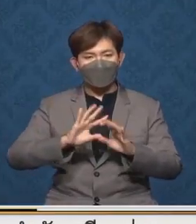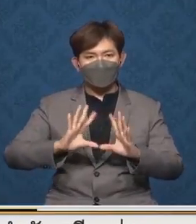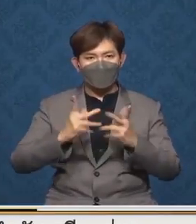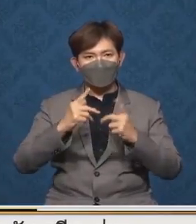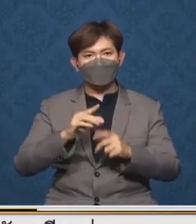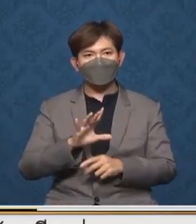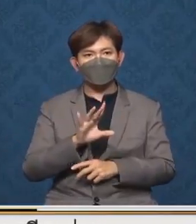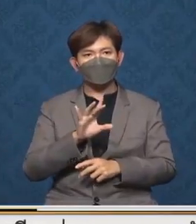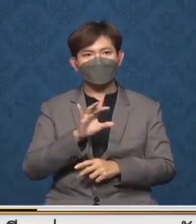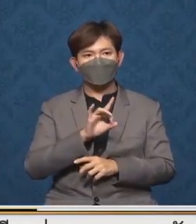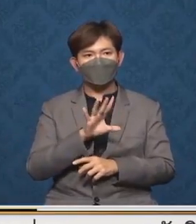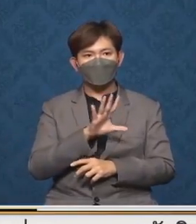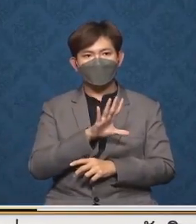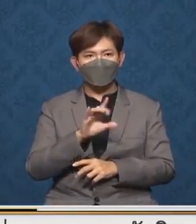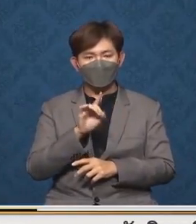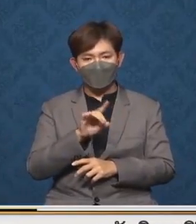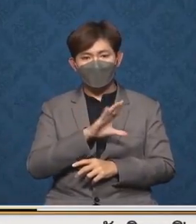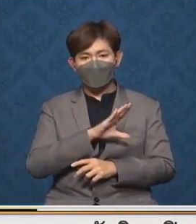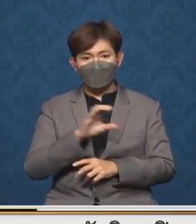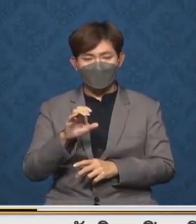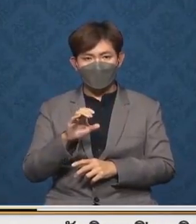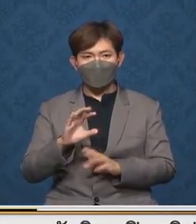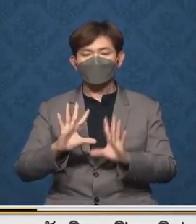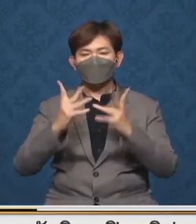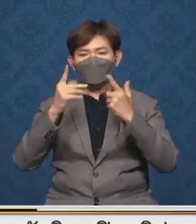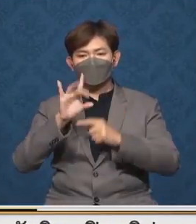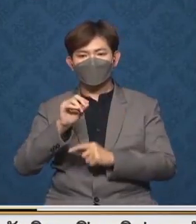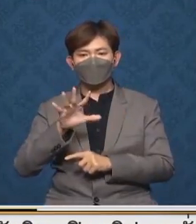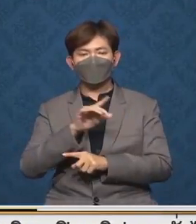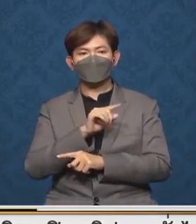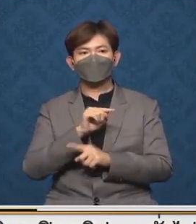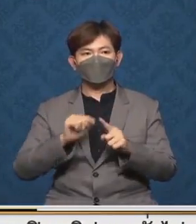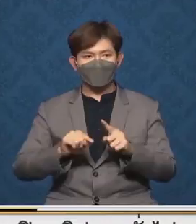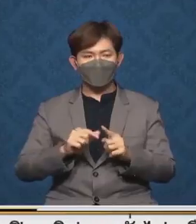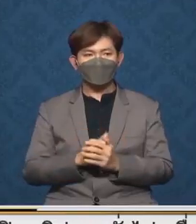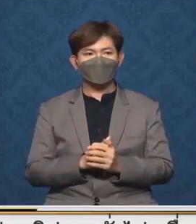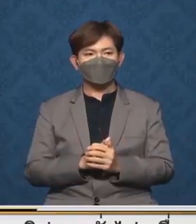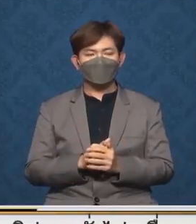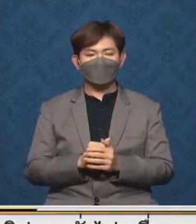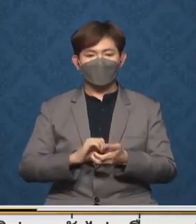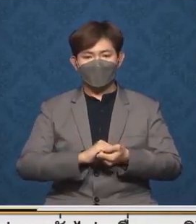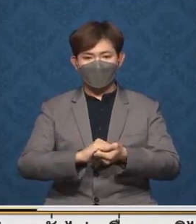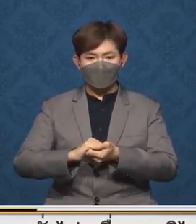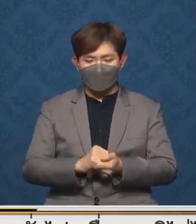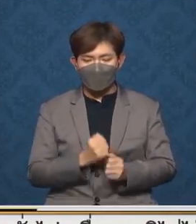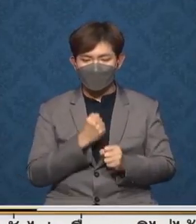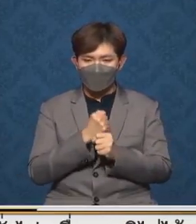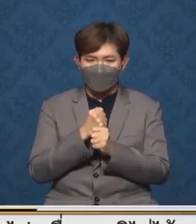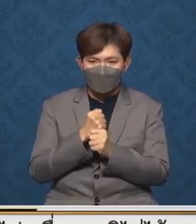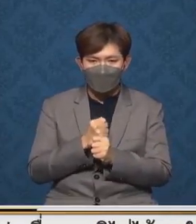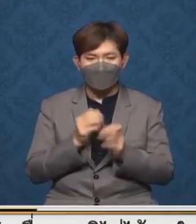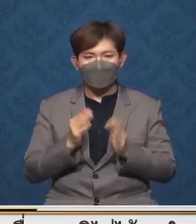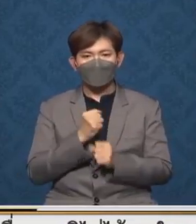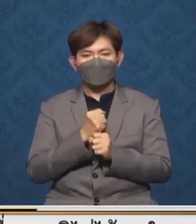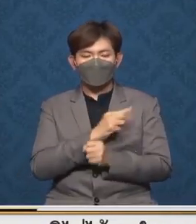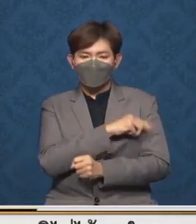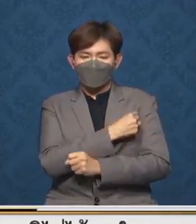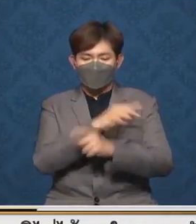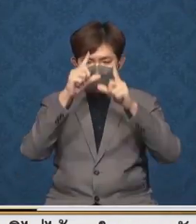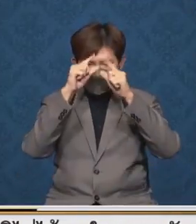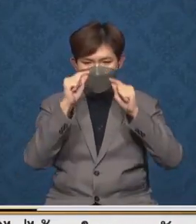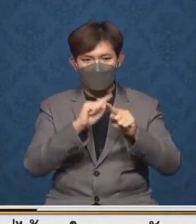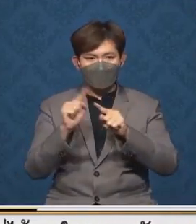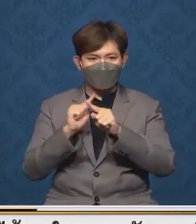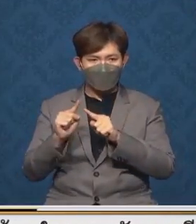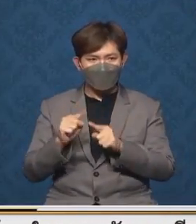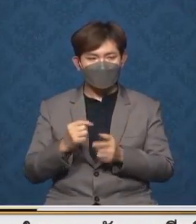นจาก100คนที่ป่วยทั้งนี้ก็ด้วยความเสียสละความร่วมมือนะครับความทุ่มเทของบุคลากรทางการแพทย์ด่านหน้า